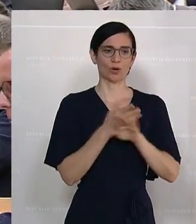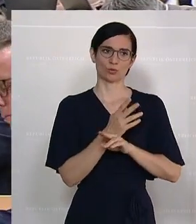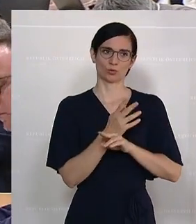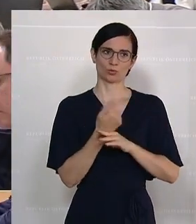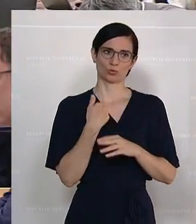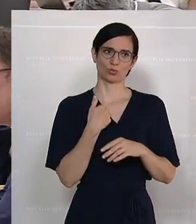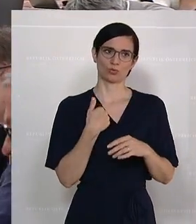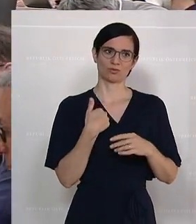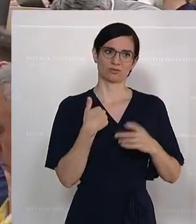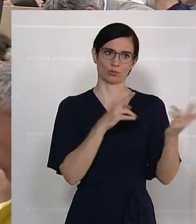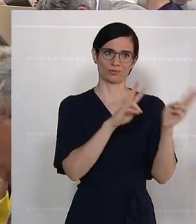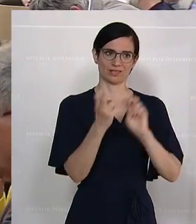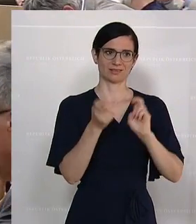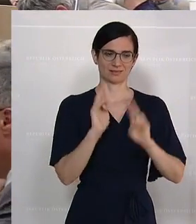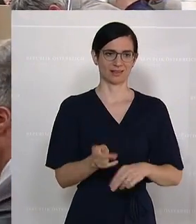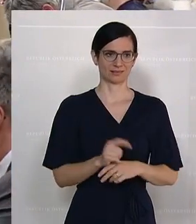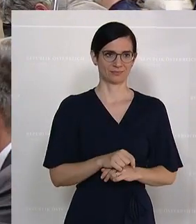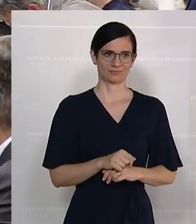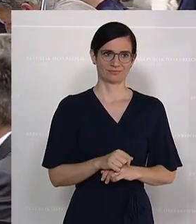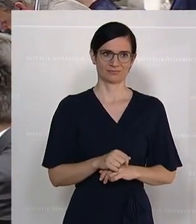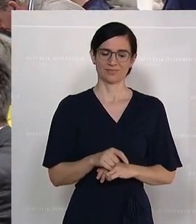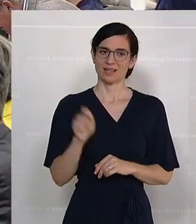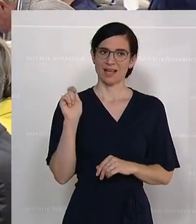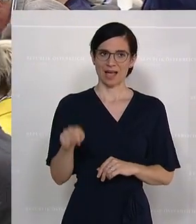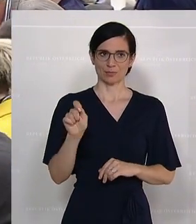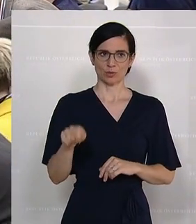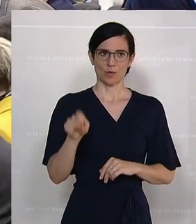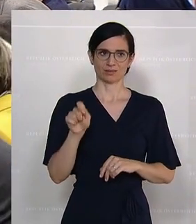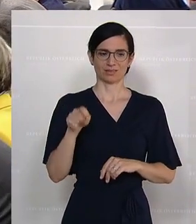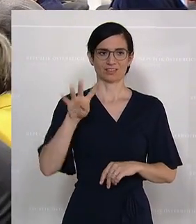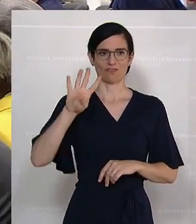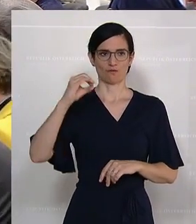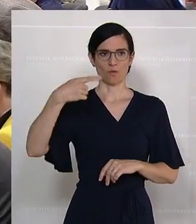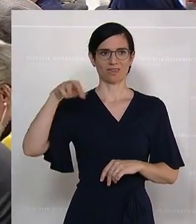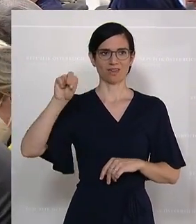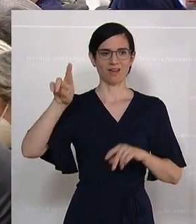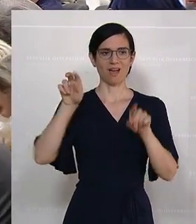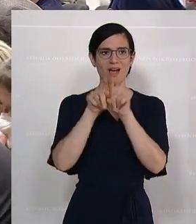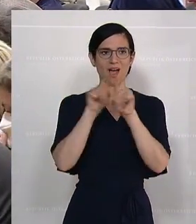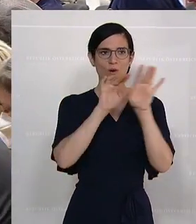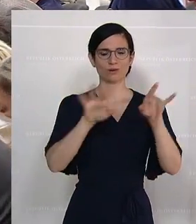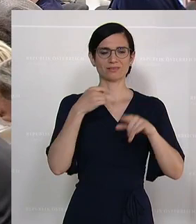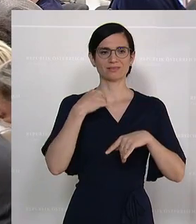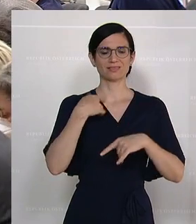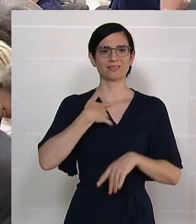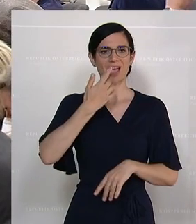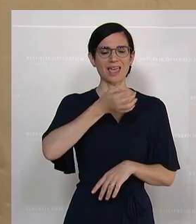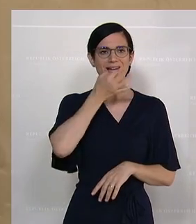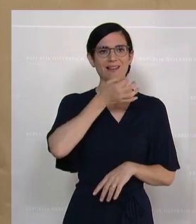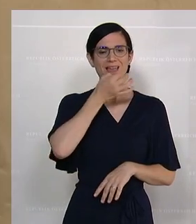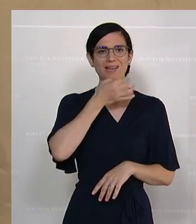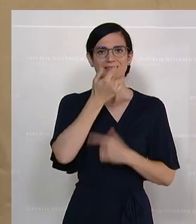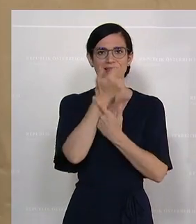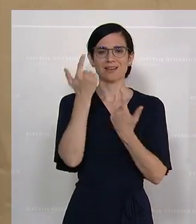kann weiteres hat daher abgeordnete wikinger berichtet weil das hat der abgeordnete willger berichtet